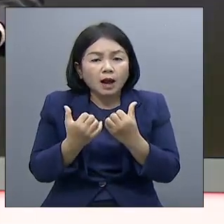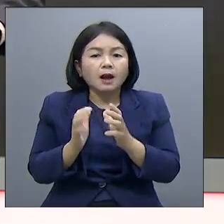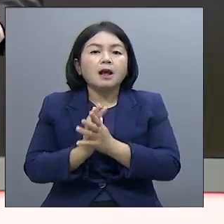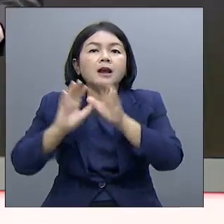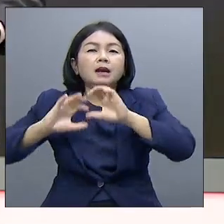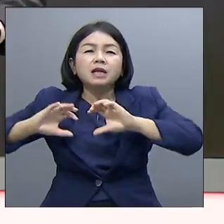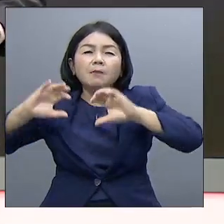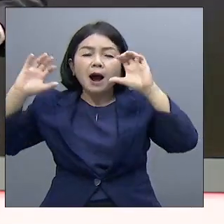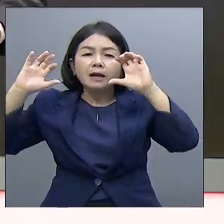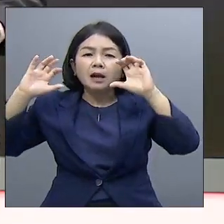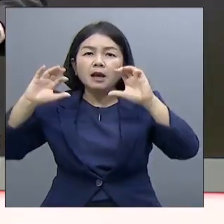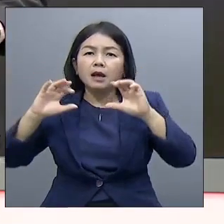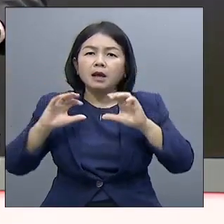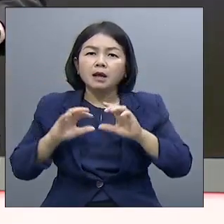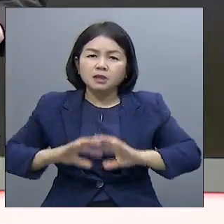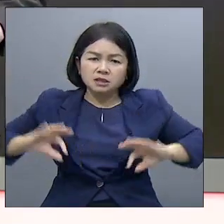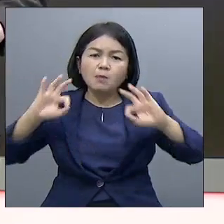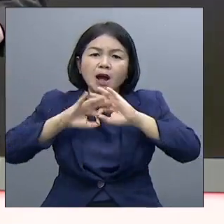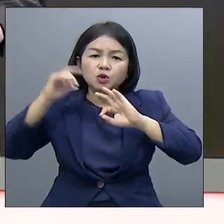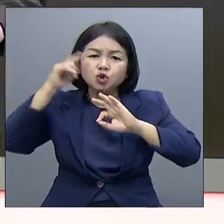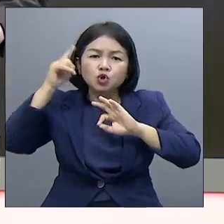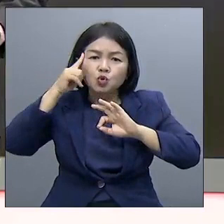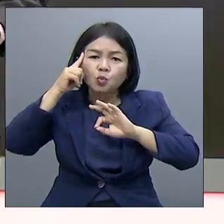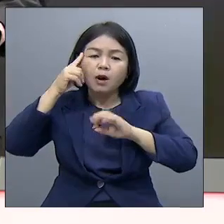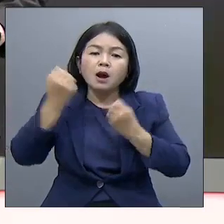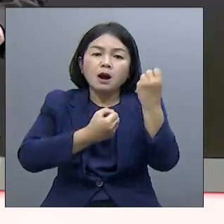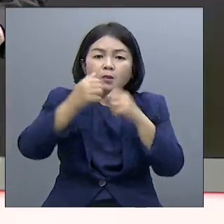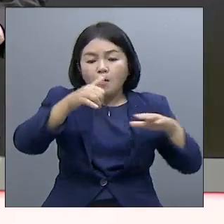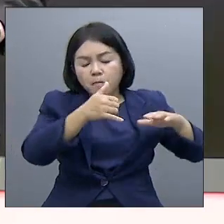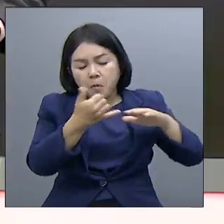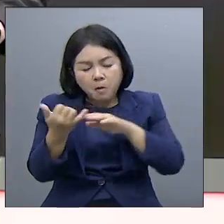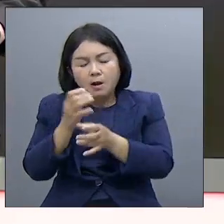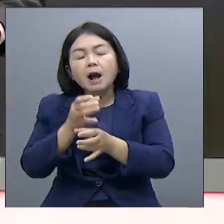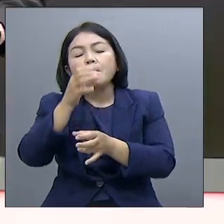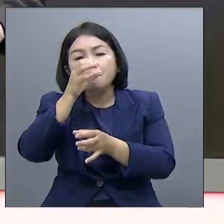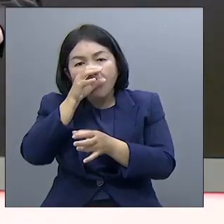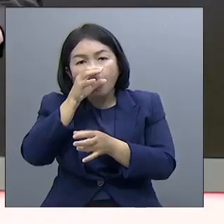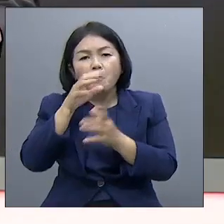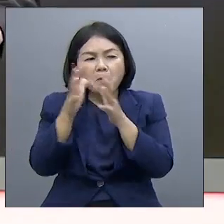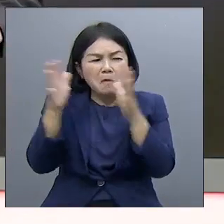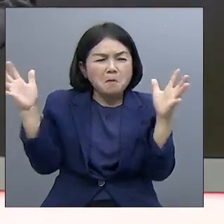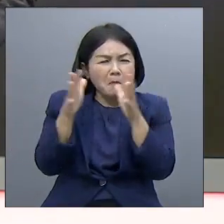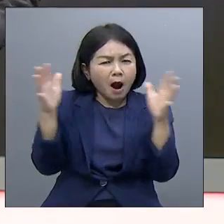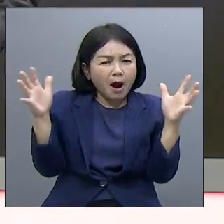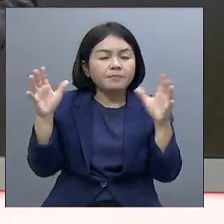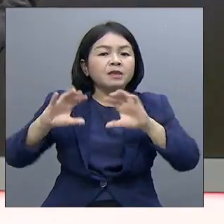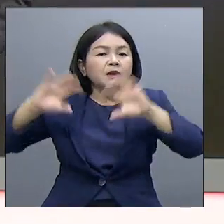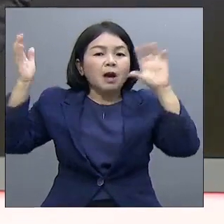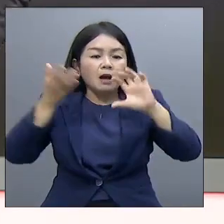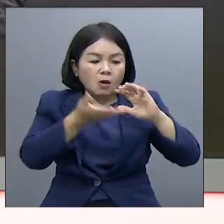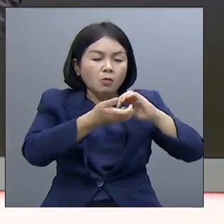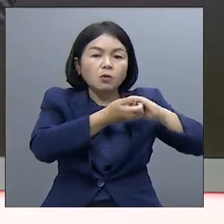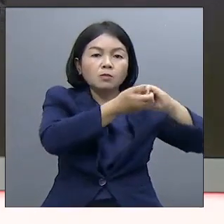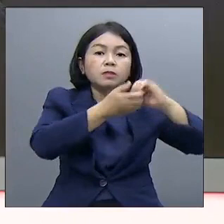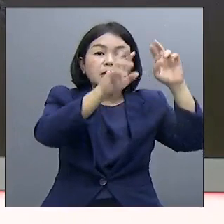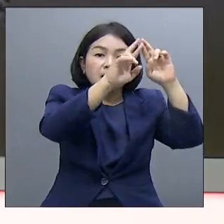เองจะให้ความสำคัญและก็รู้นะครับว่าอุบัติเหตุบนท้องถนนที่สาเหตุมาจากเมาแล้วขับมีจำนวนมากรัฐก็เลยไปขอความร่วมมือจากผู้ประกอบ